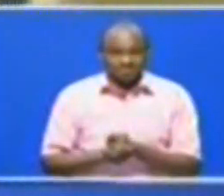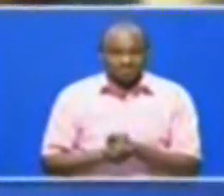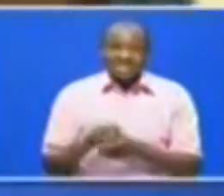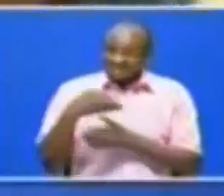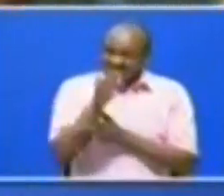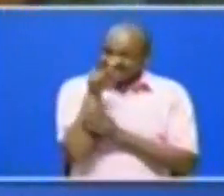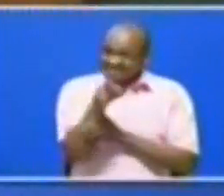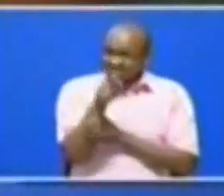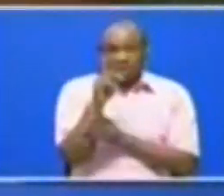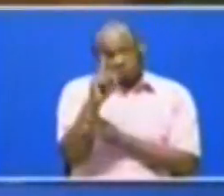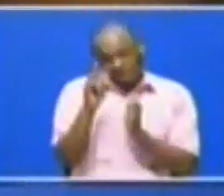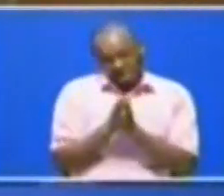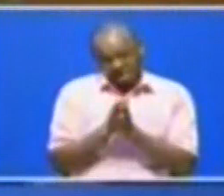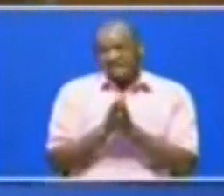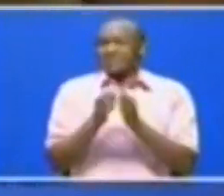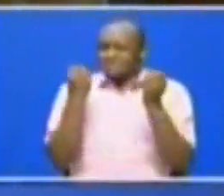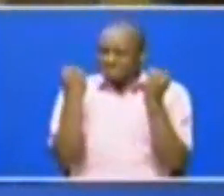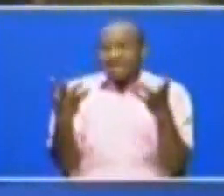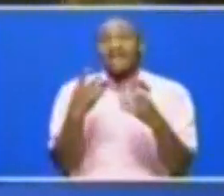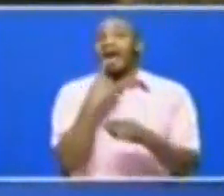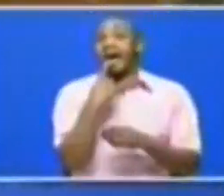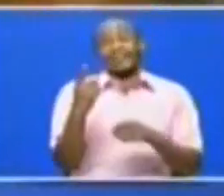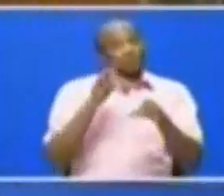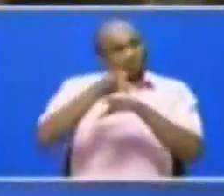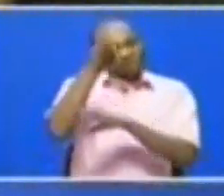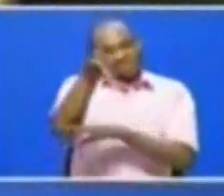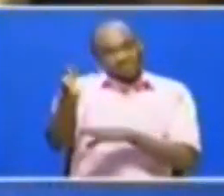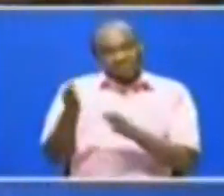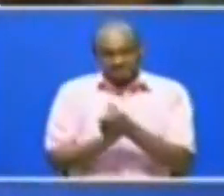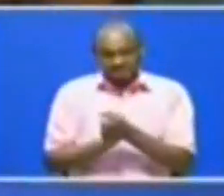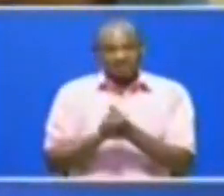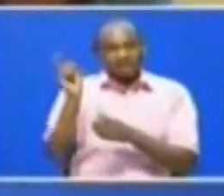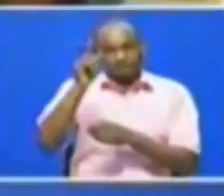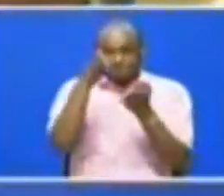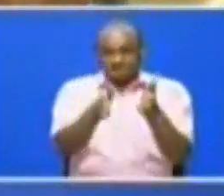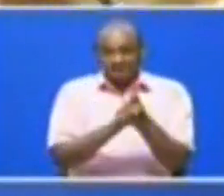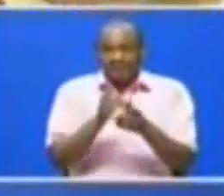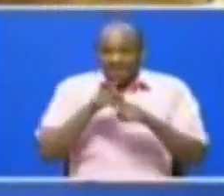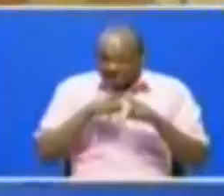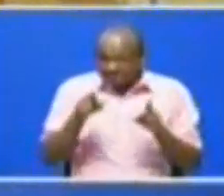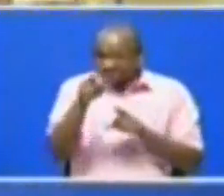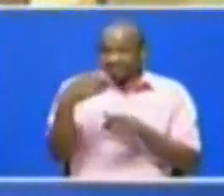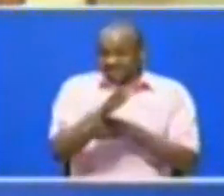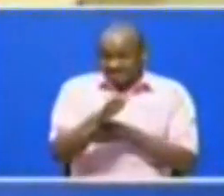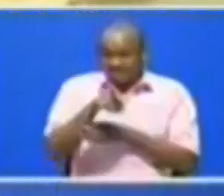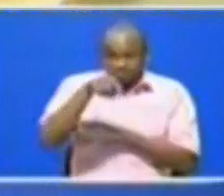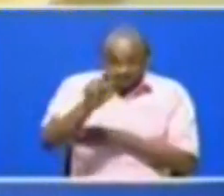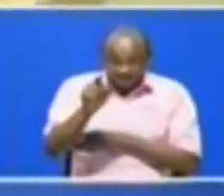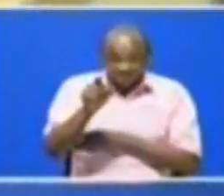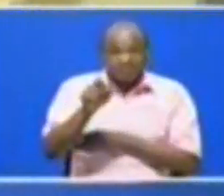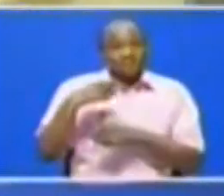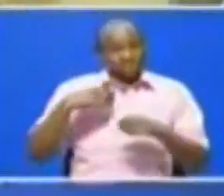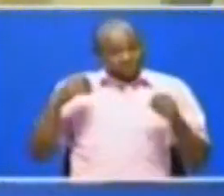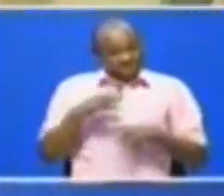Nyoka huyu ni mmoja wa nyoka takriban 100 katika makavazi haya ya Nairobi. Lakini licha ya mnyama huyu kuwa adui mkubwa wa